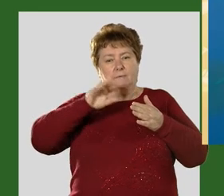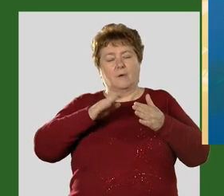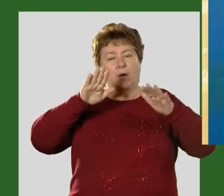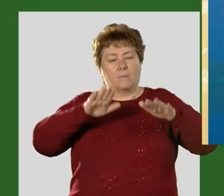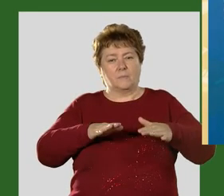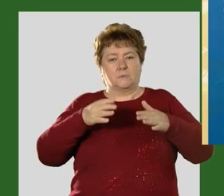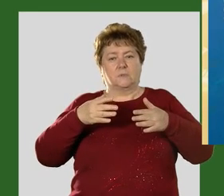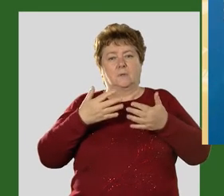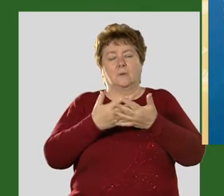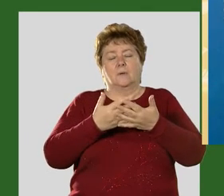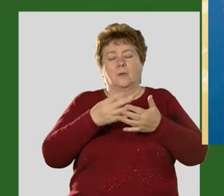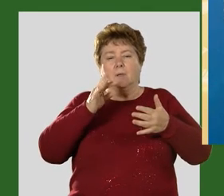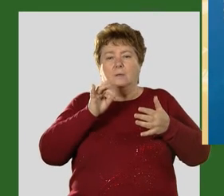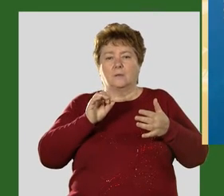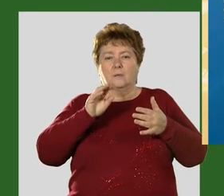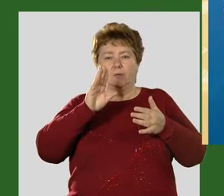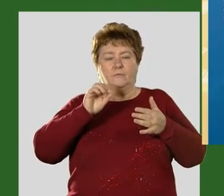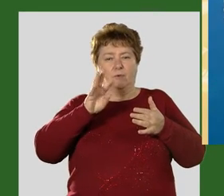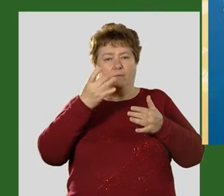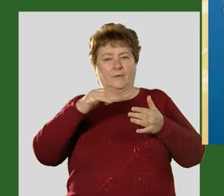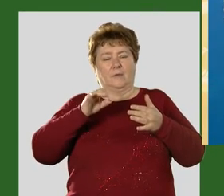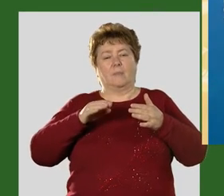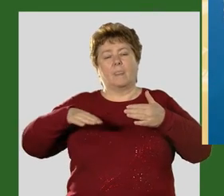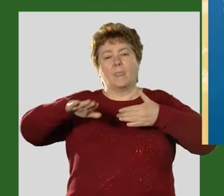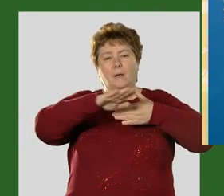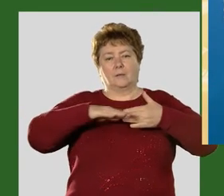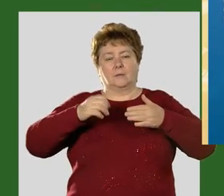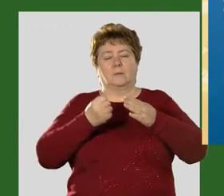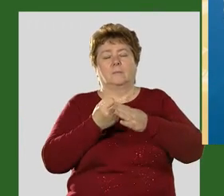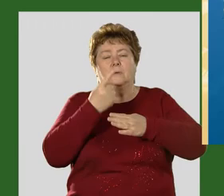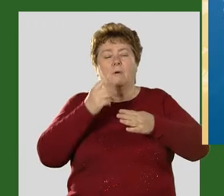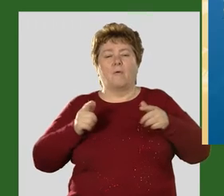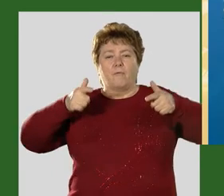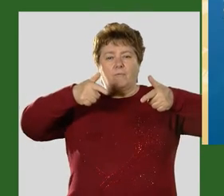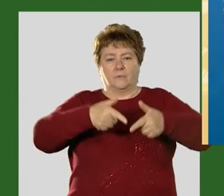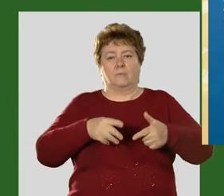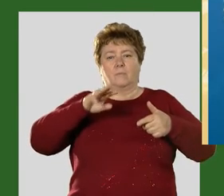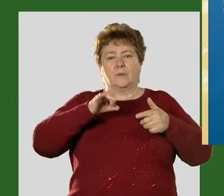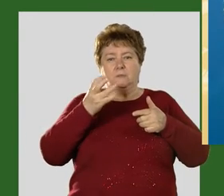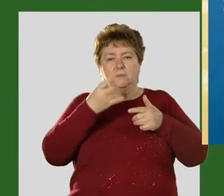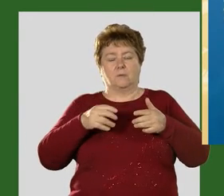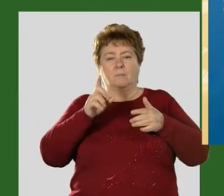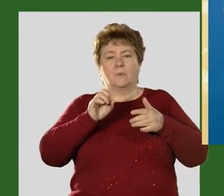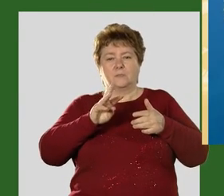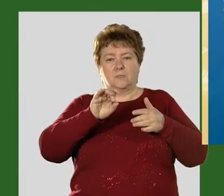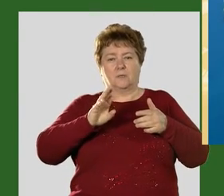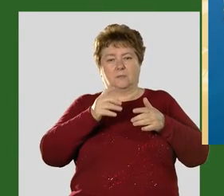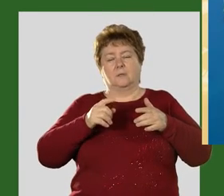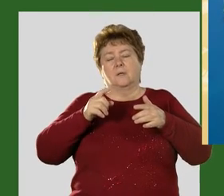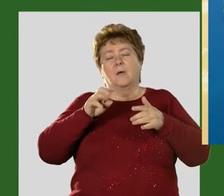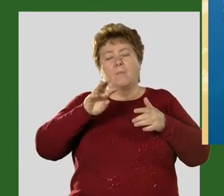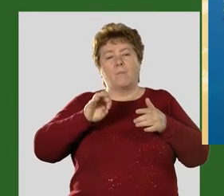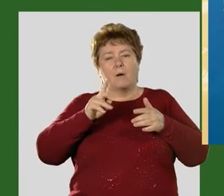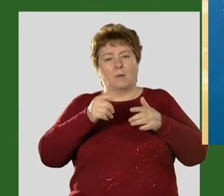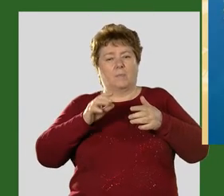часто представлена рифтовой долиной. Именно здесь происходит внедрение мантийных базальтовых магм,